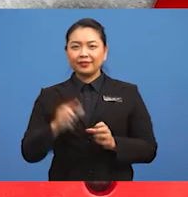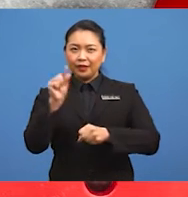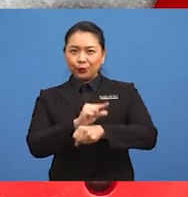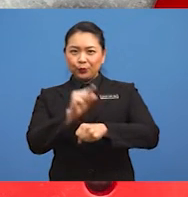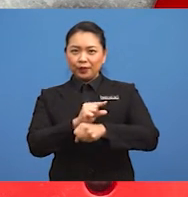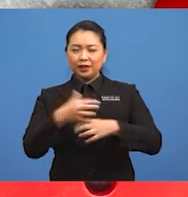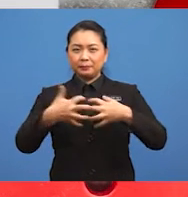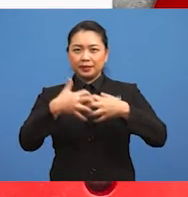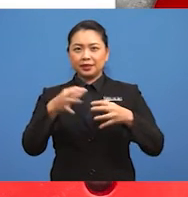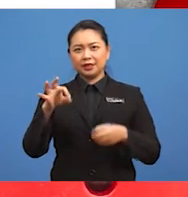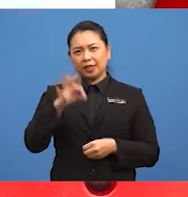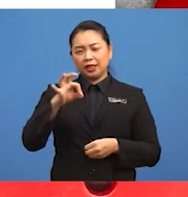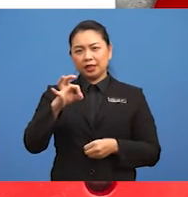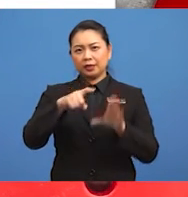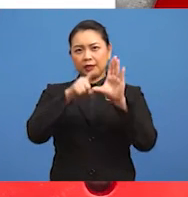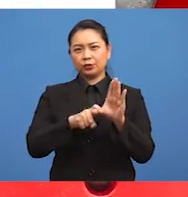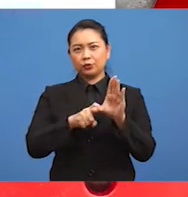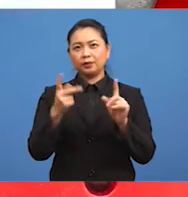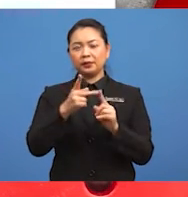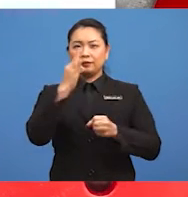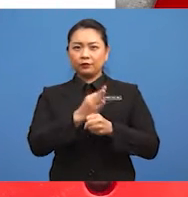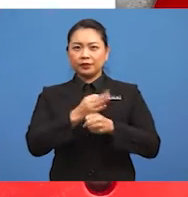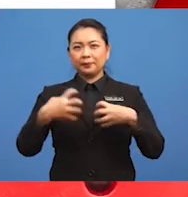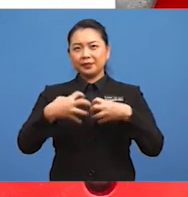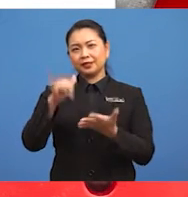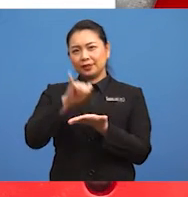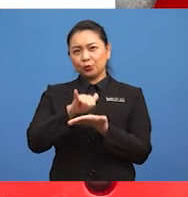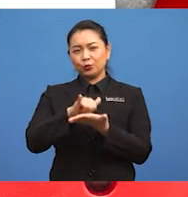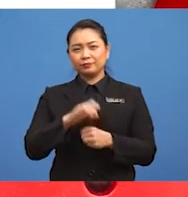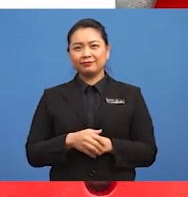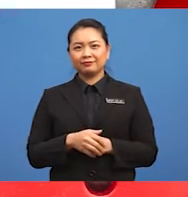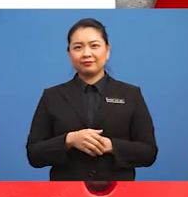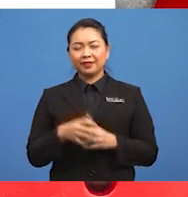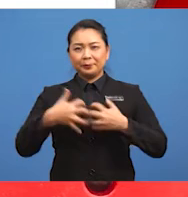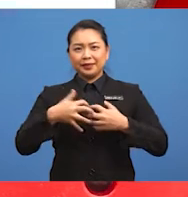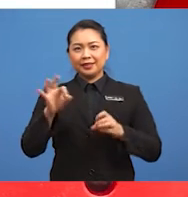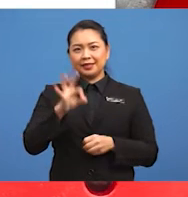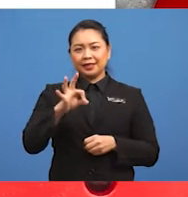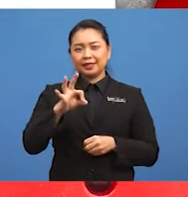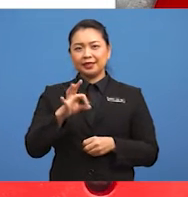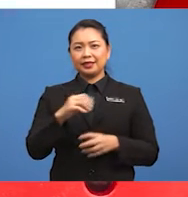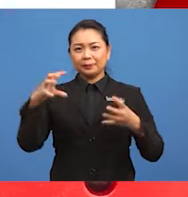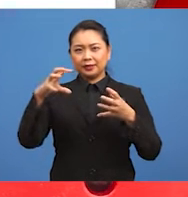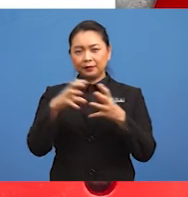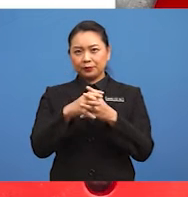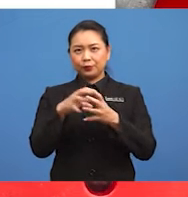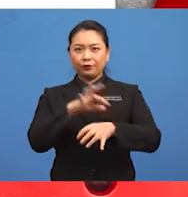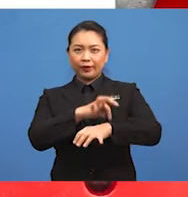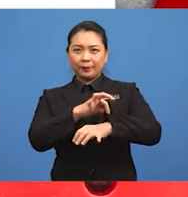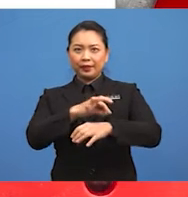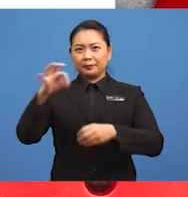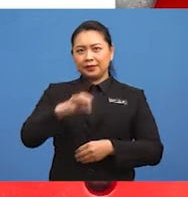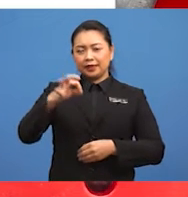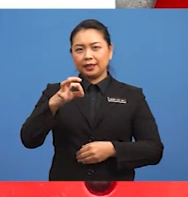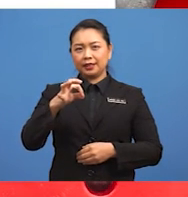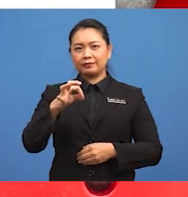Kegunaan mesin jahit bergantung kepada kefungsian mesin tersebut. Mesin menjahit dan mencantum fabrik,